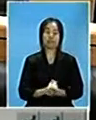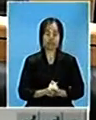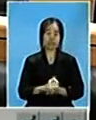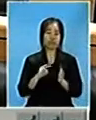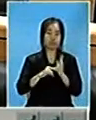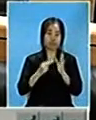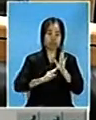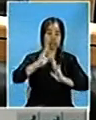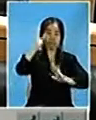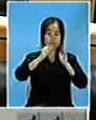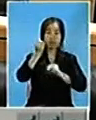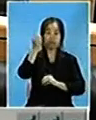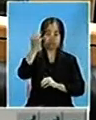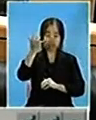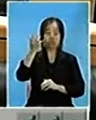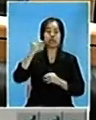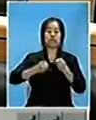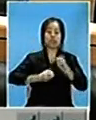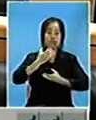ากมันสะท้อนความต้องการ